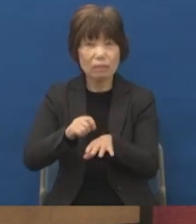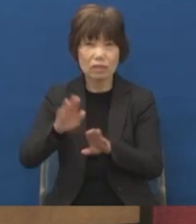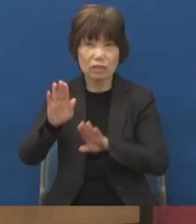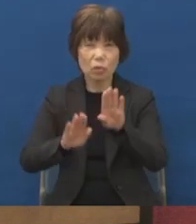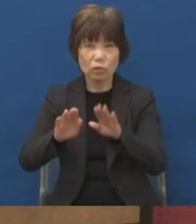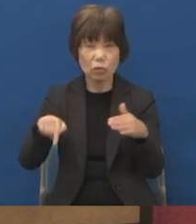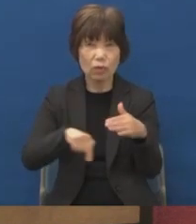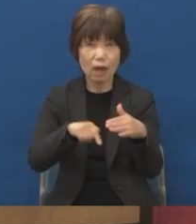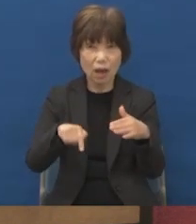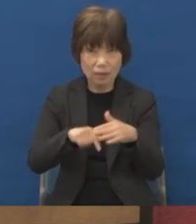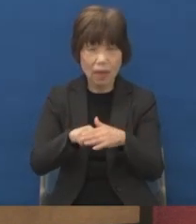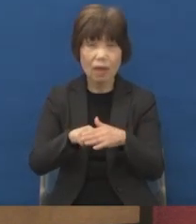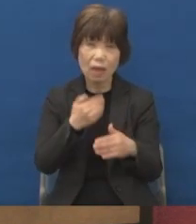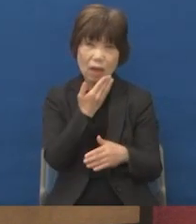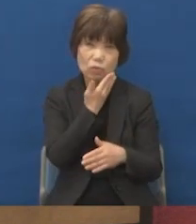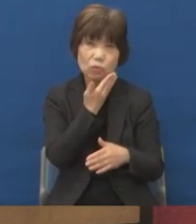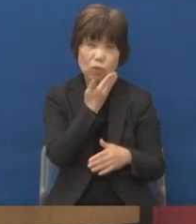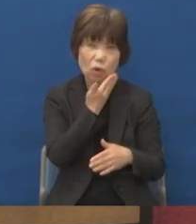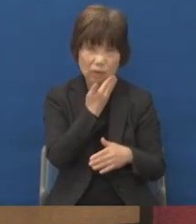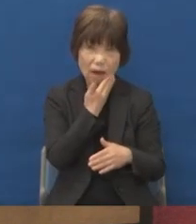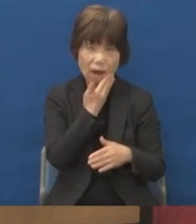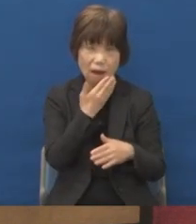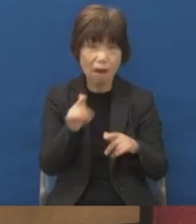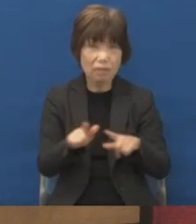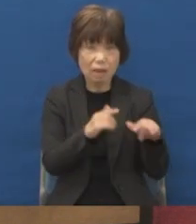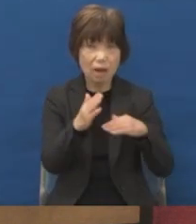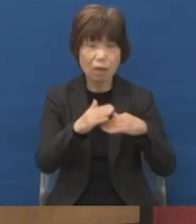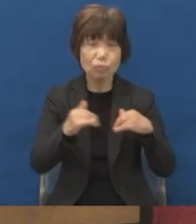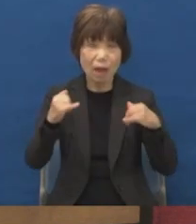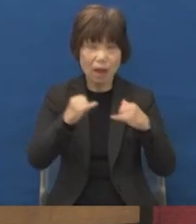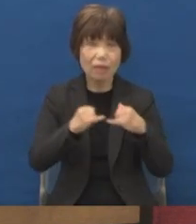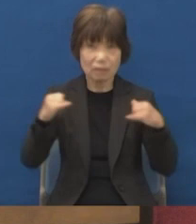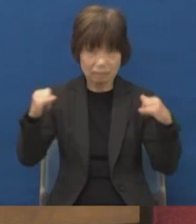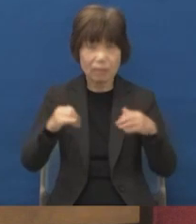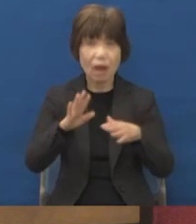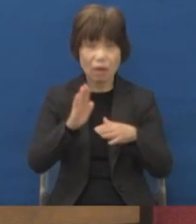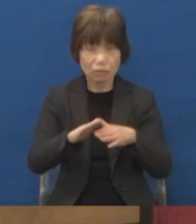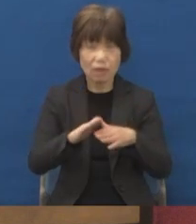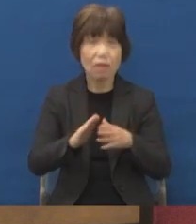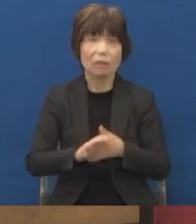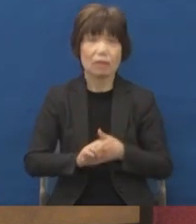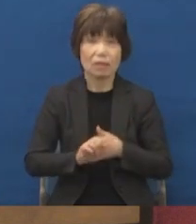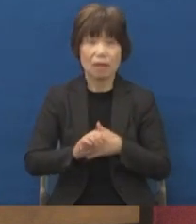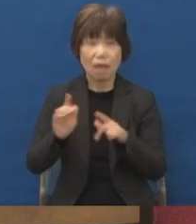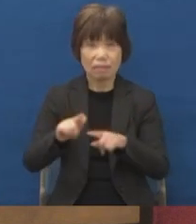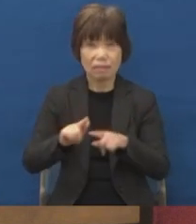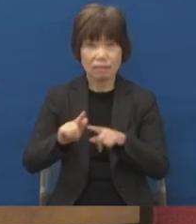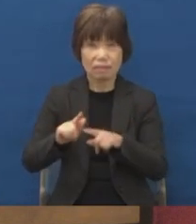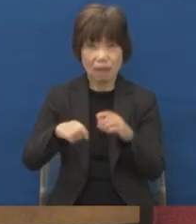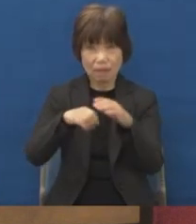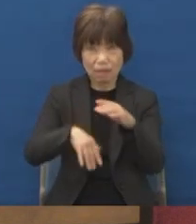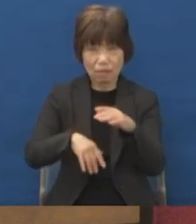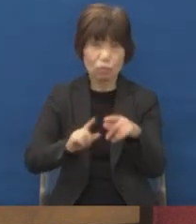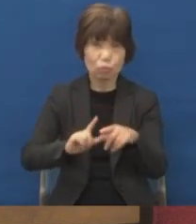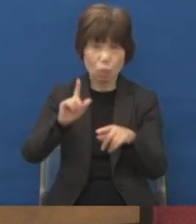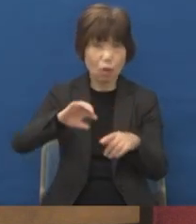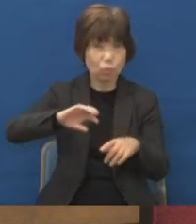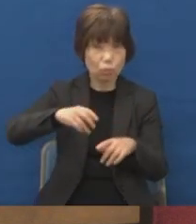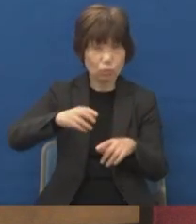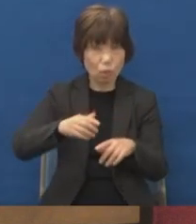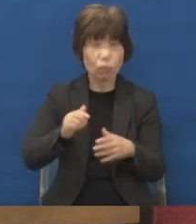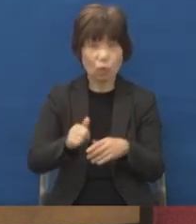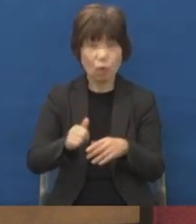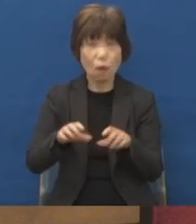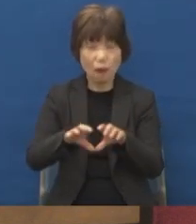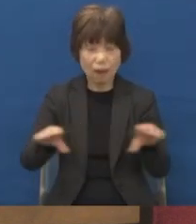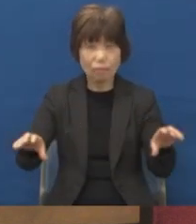ある中、重要なライフラインである水道、下水道を守り続けるため、事業面では管路、施設の